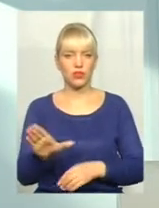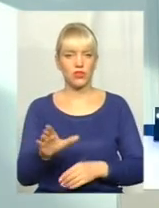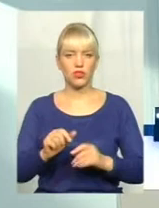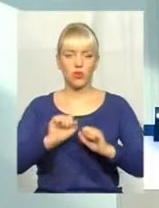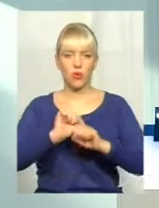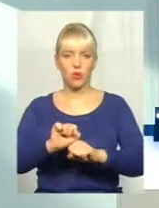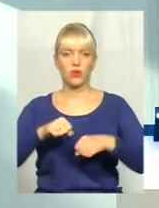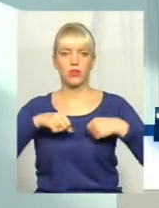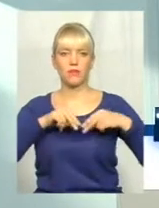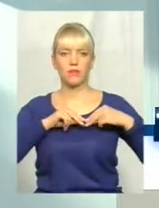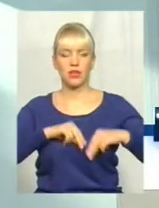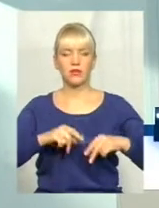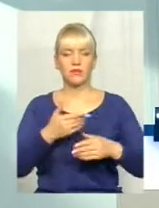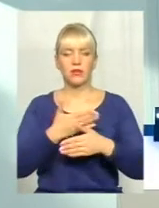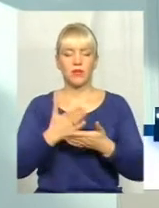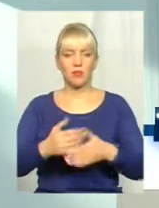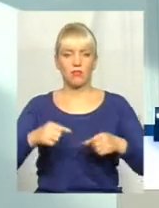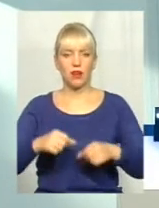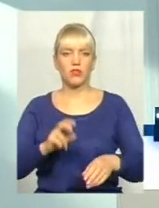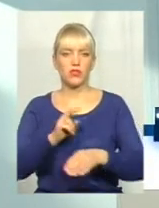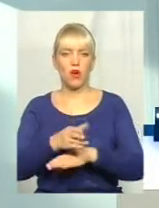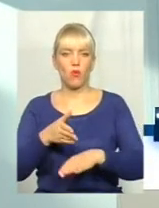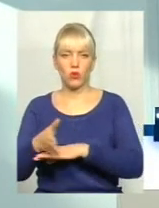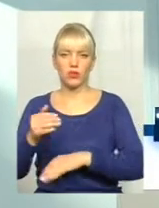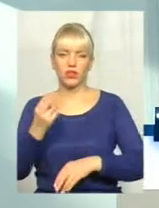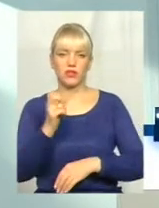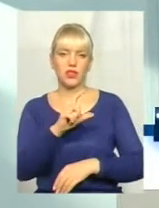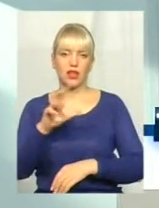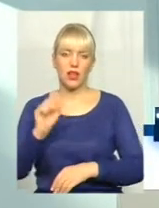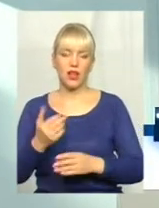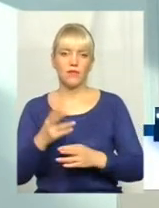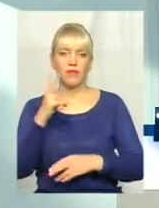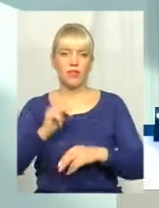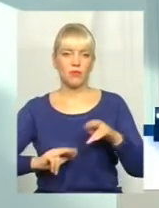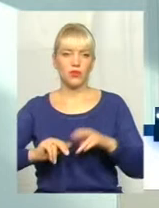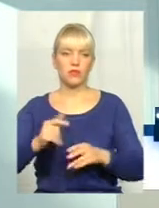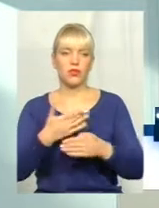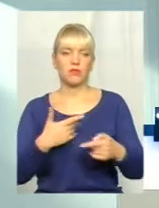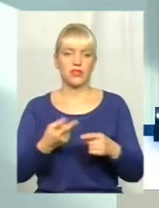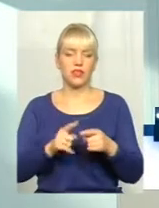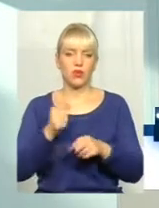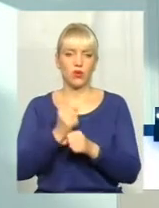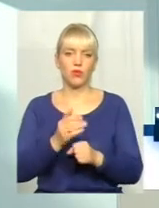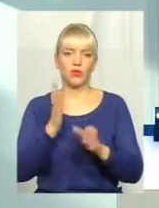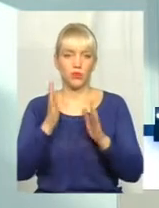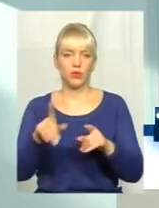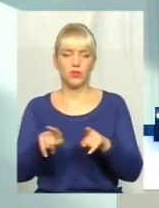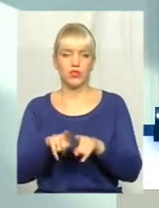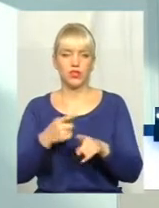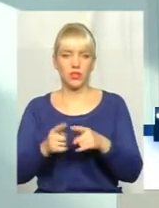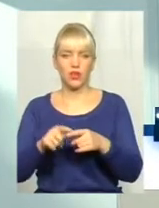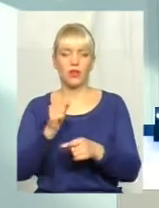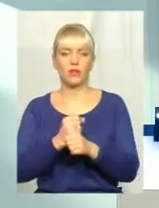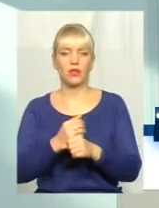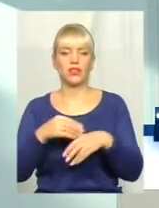праці, ми маємо право заходити в цеха, маємо право заходити на будівництво, і ми це робимо, і ми це будемо робити. Також надано право